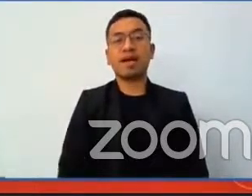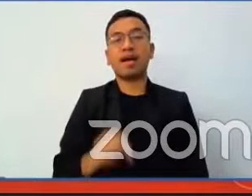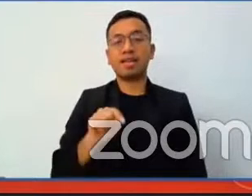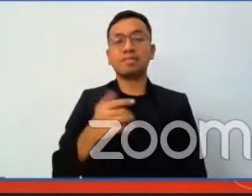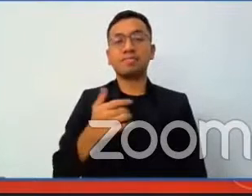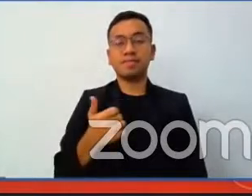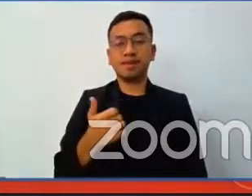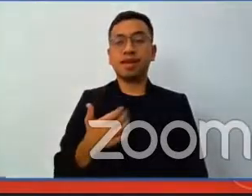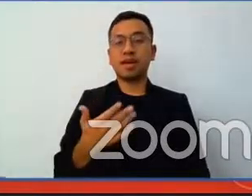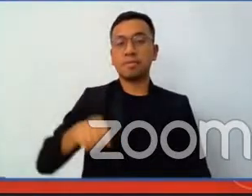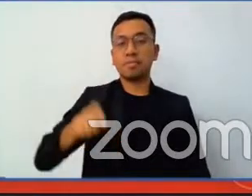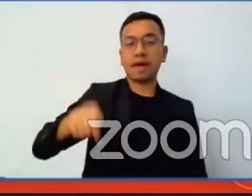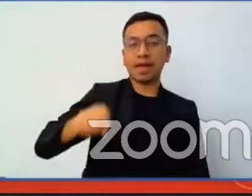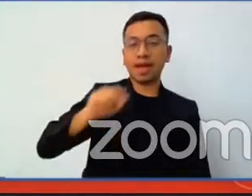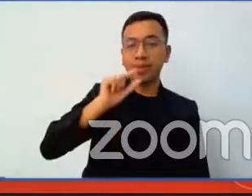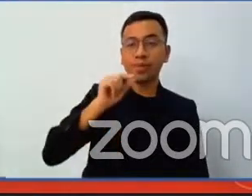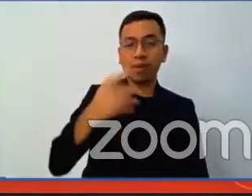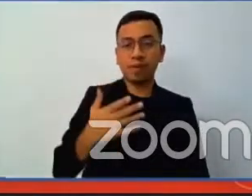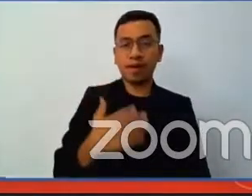bisa kita dapatkan dari